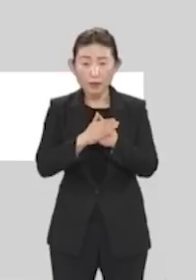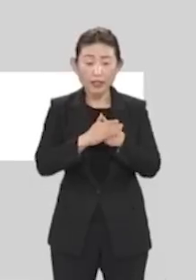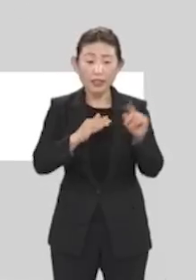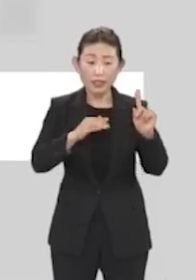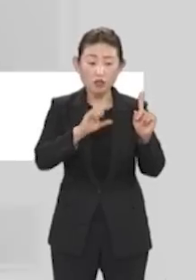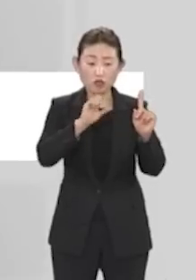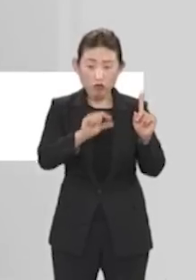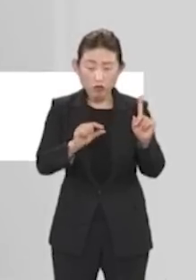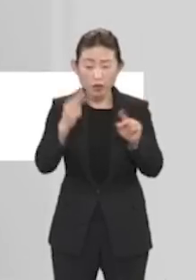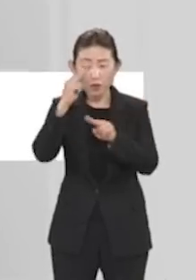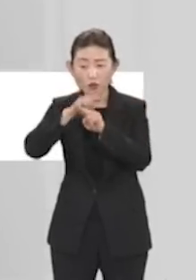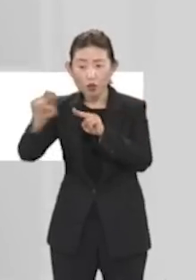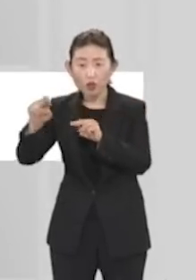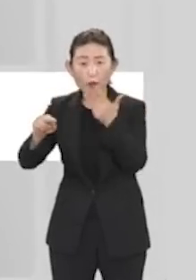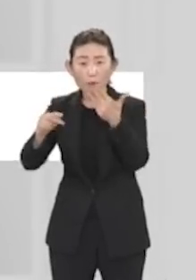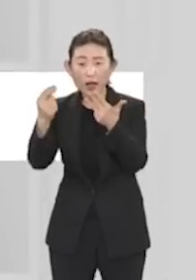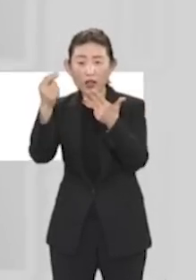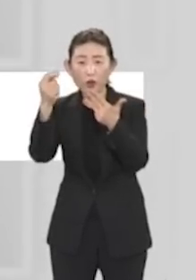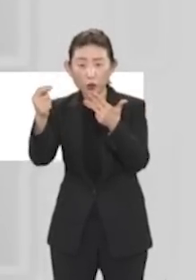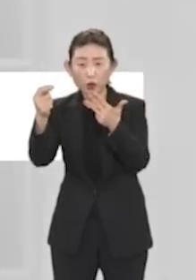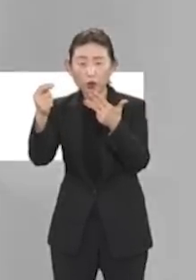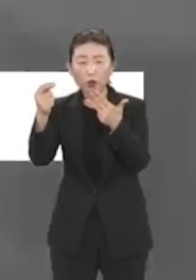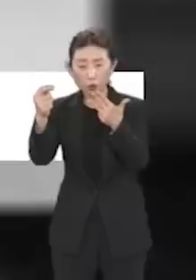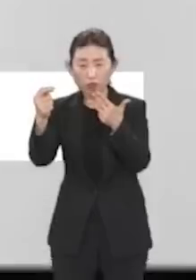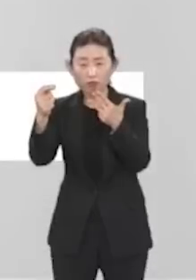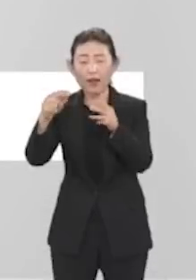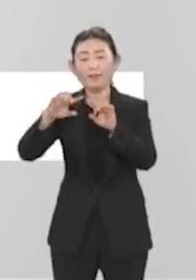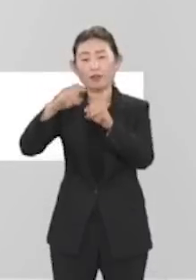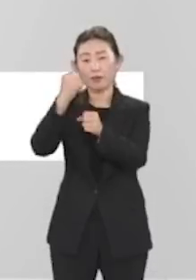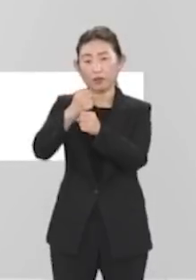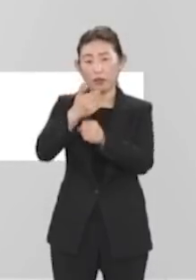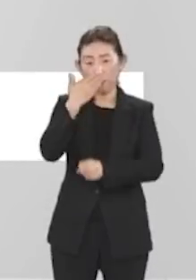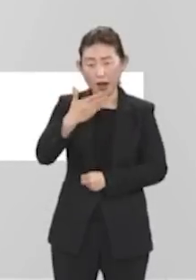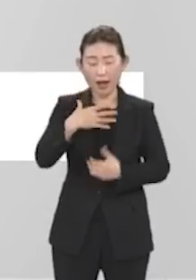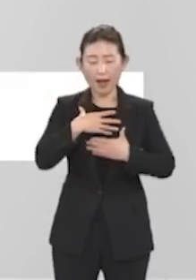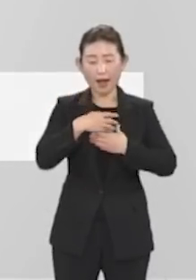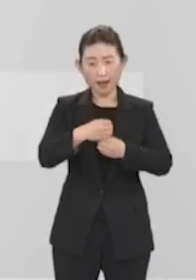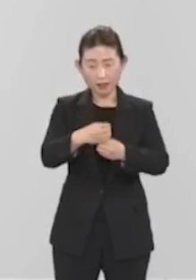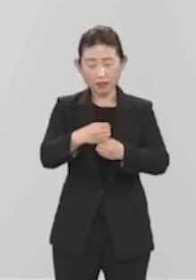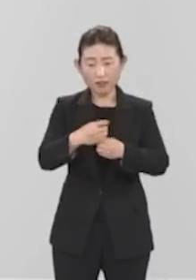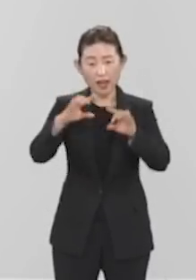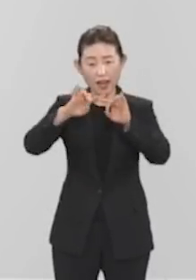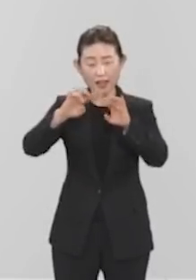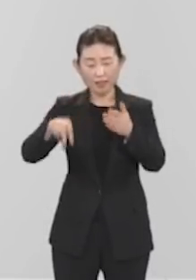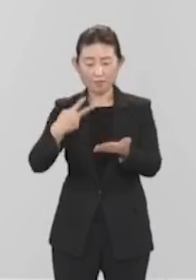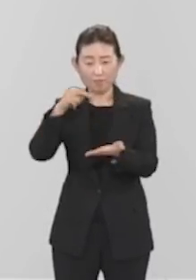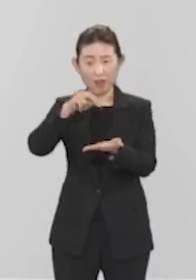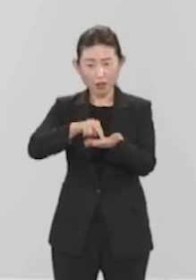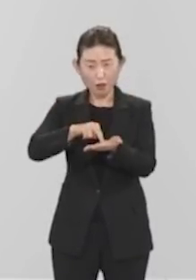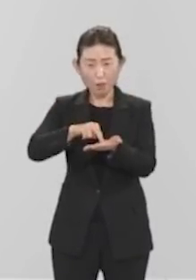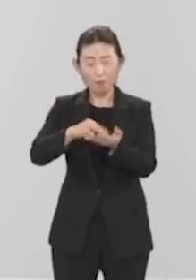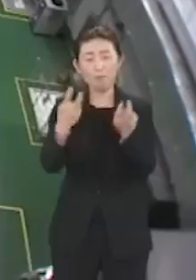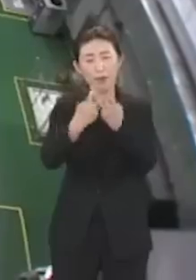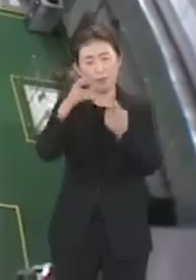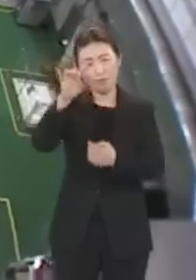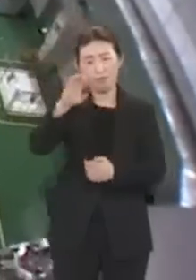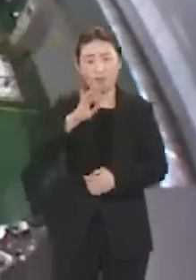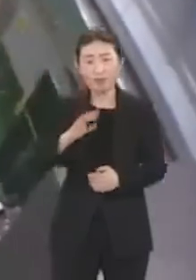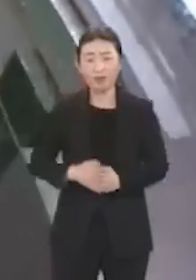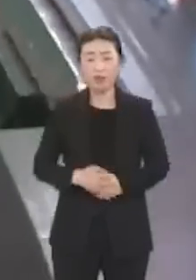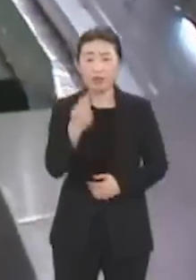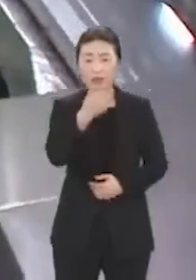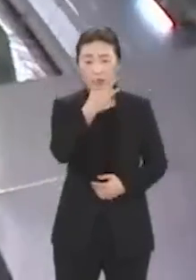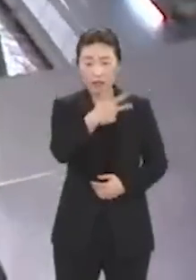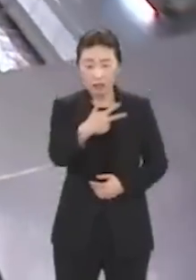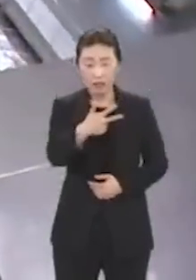1g이 석유 8톤의 에너지를 생산합니다 안전하게 에너지 자립을 할 수 있는 유일한 길인 겁니다